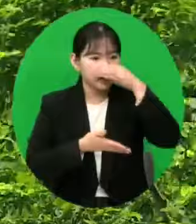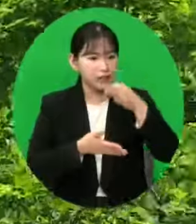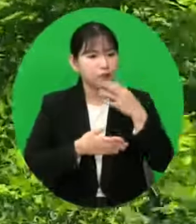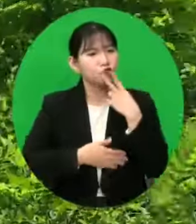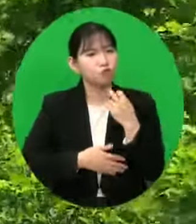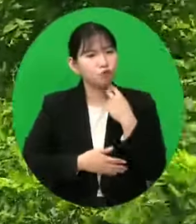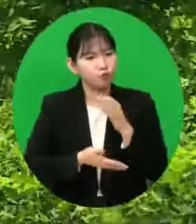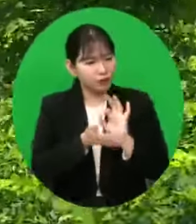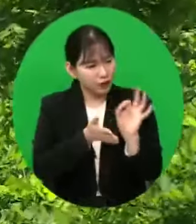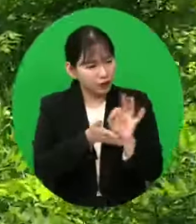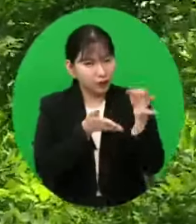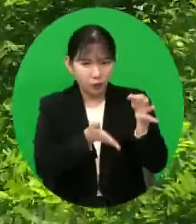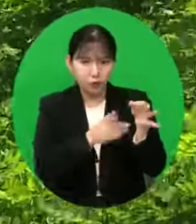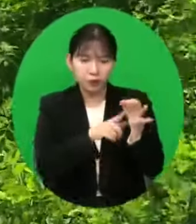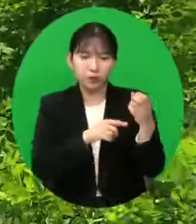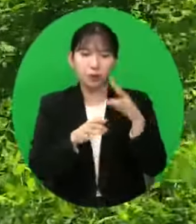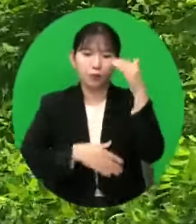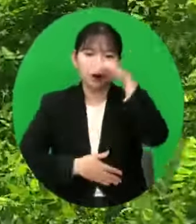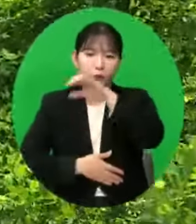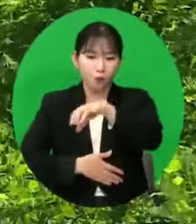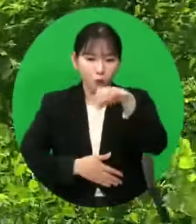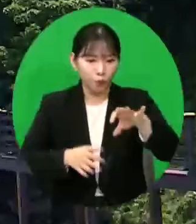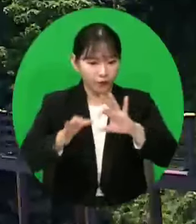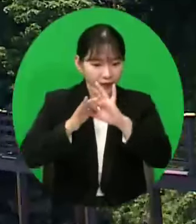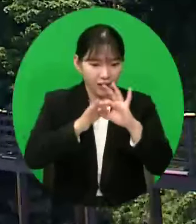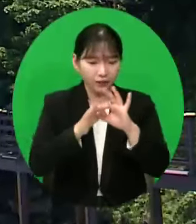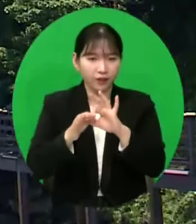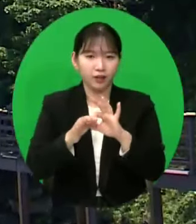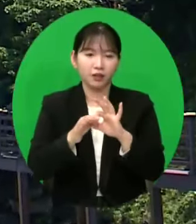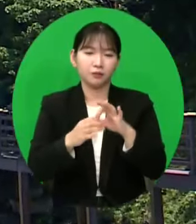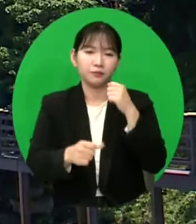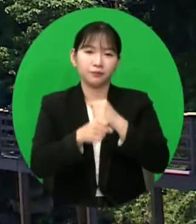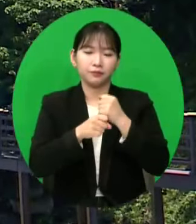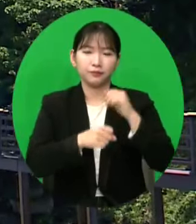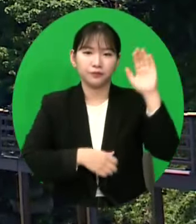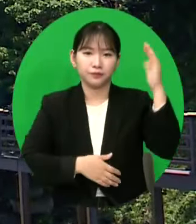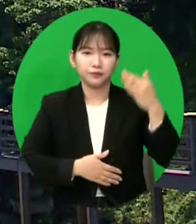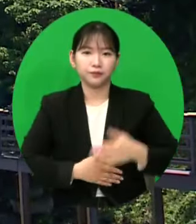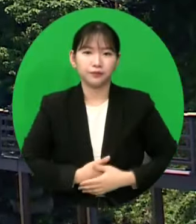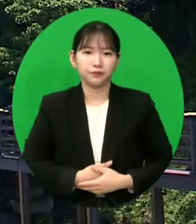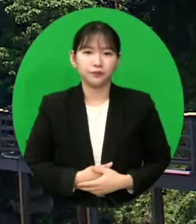여부와 관광지 사이의 연계성도 마련해야 합니다. MBC 뉴스 박종호입니다.